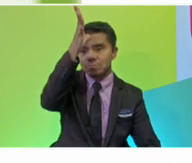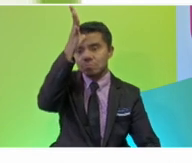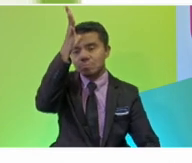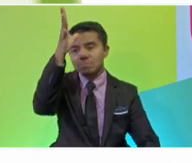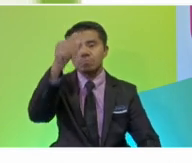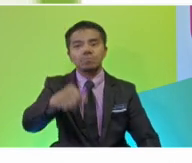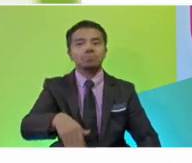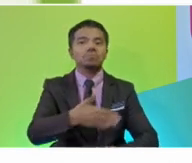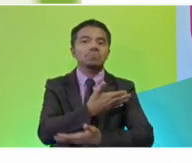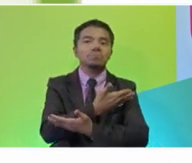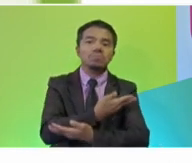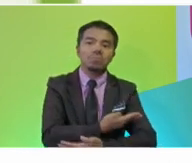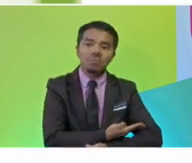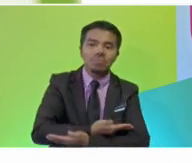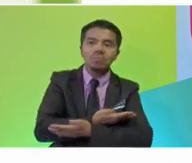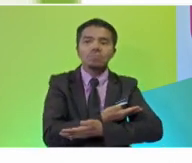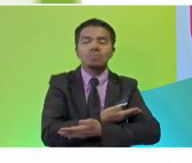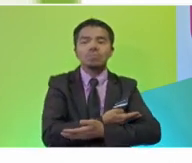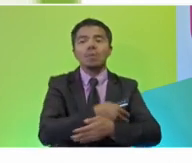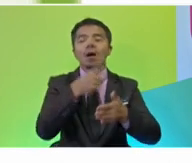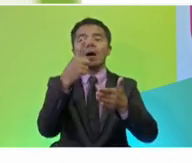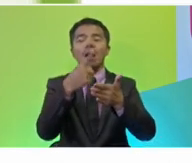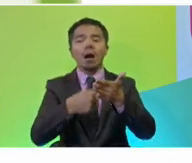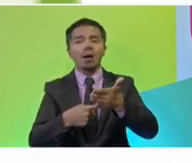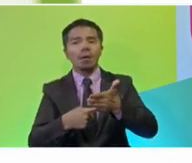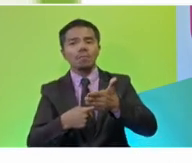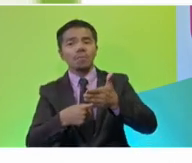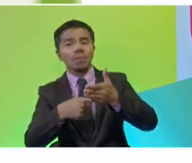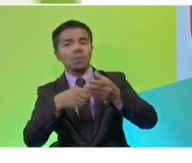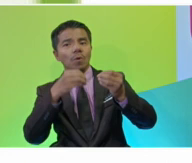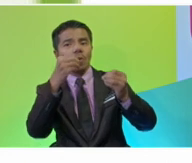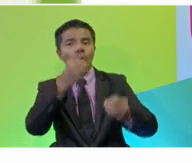bapaknya nampak itu hantu